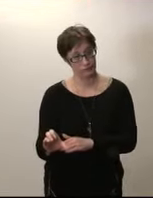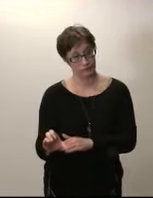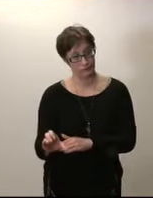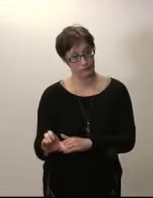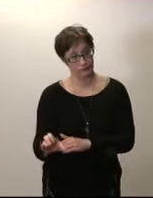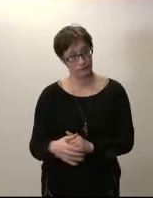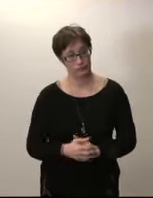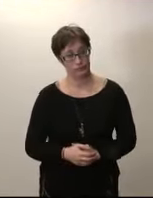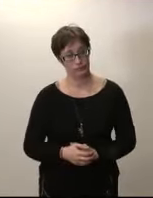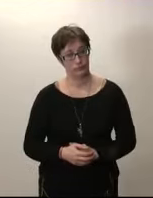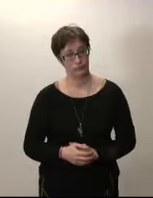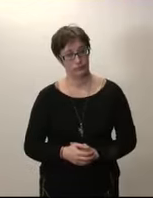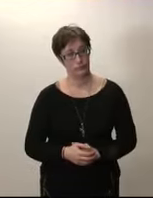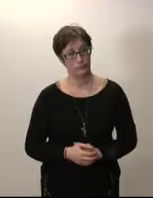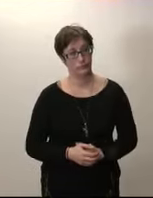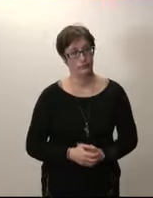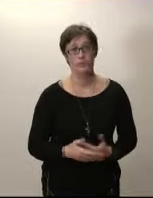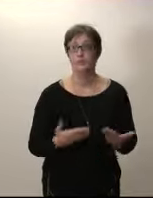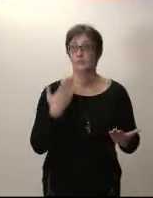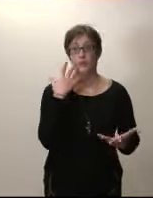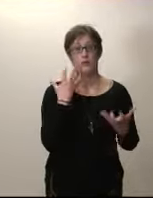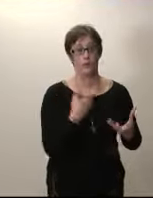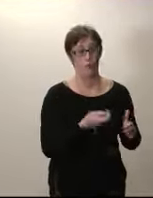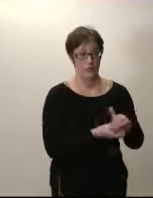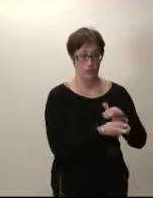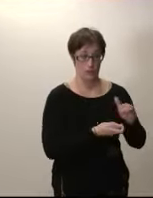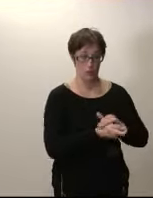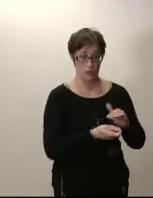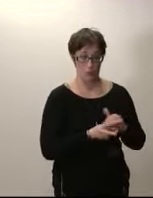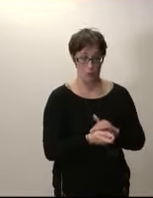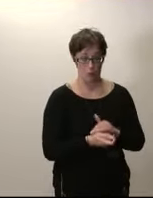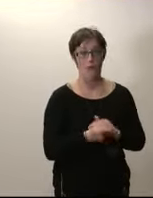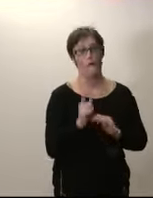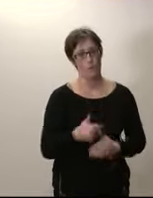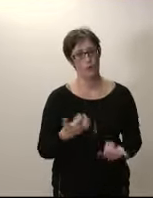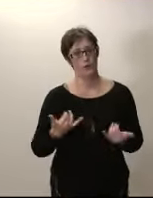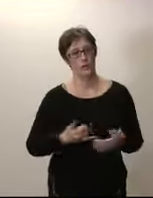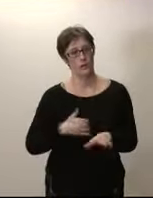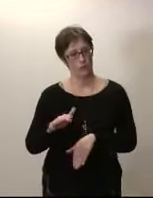Pour qu'on puisse financer des investissements, il faut qu'on dégage un excédent de fonctionnement